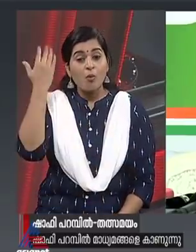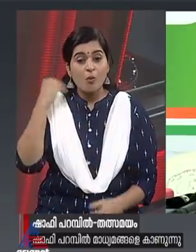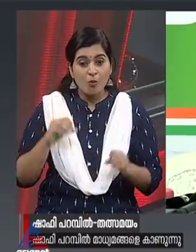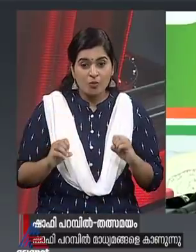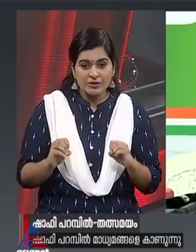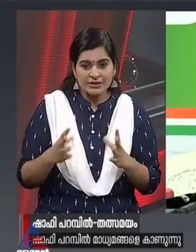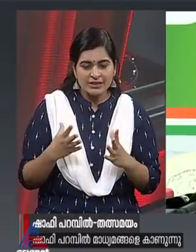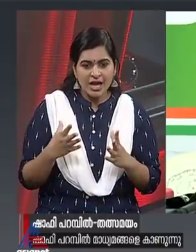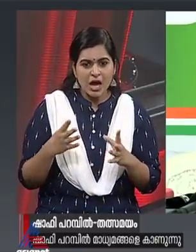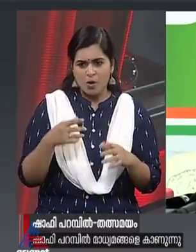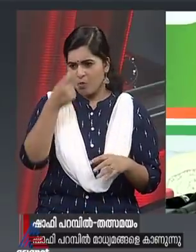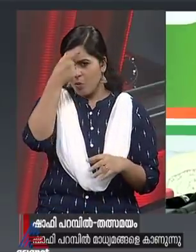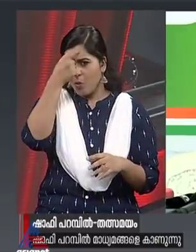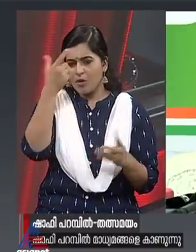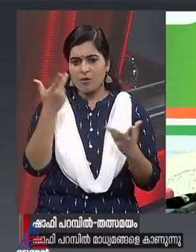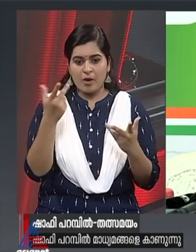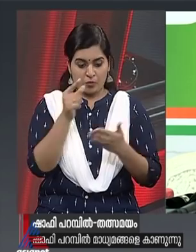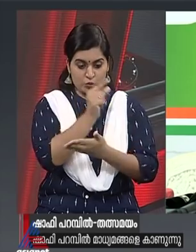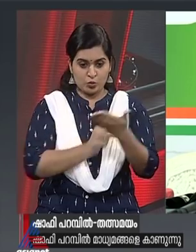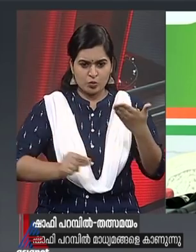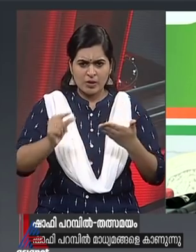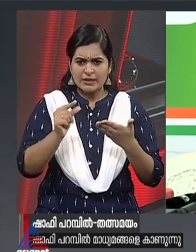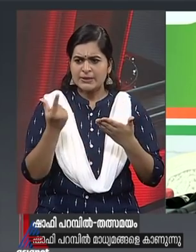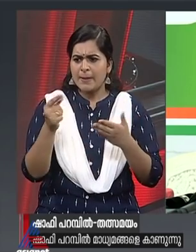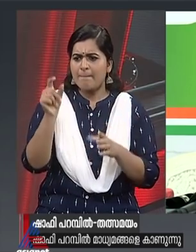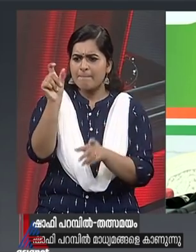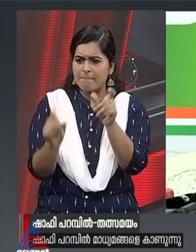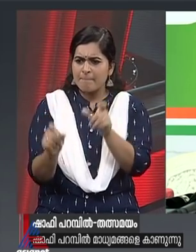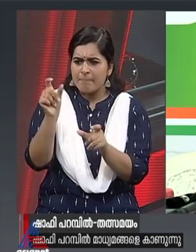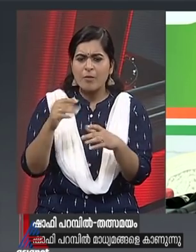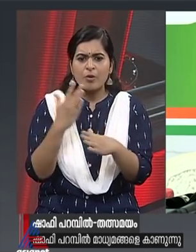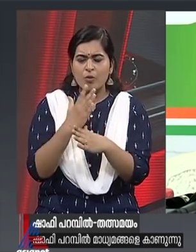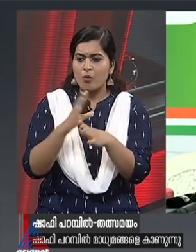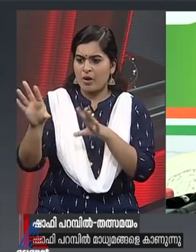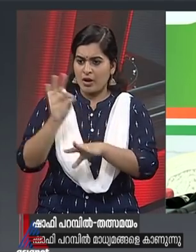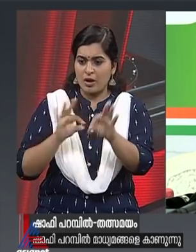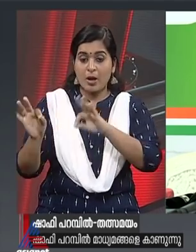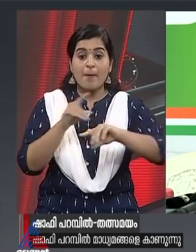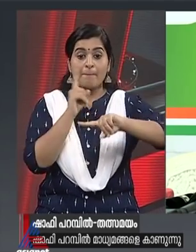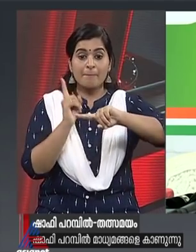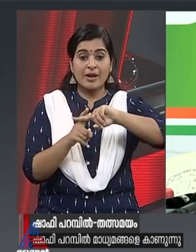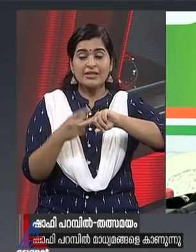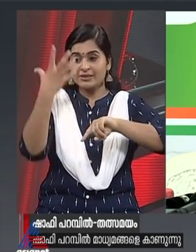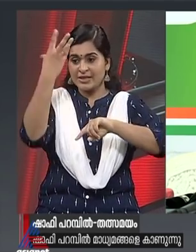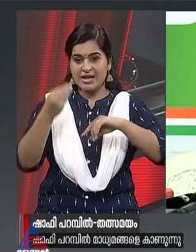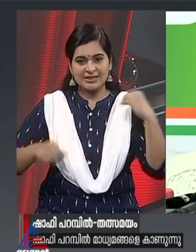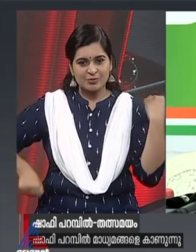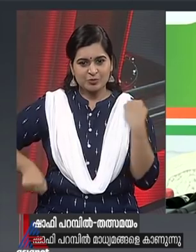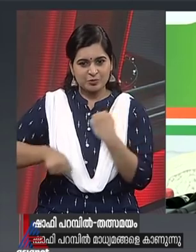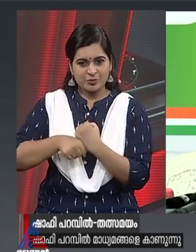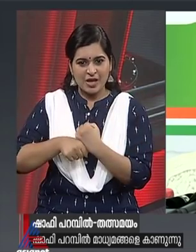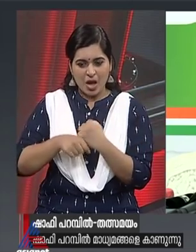വാച്ച്മാൻ തസ്തികകളിലെ ജോലി സമയം 8 മണിക്കൂറായി പരിമിതപ്പെടുത്തിയാൽ അവിടെ വരുന്ന ഒഴിവുകൾ LGS ഉൾപ്പെടെയുള്ള ആളുകൾക്ക്